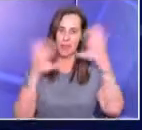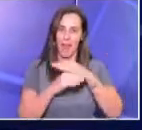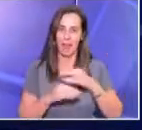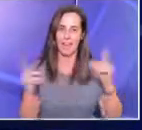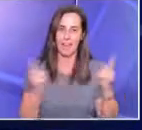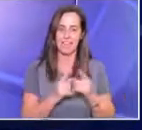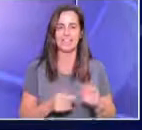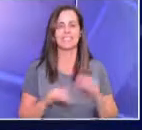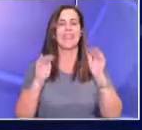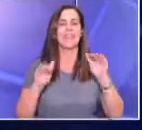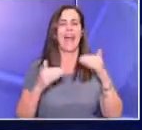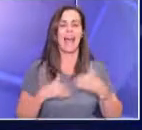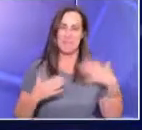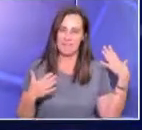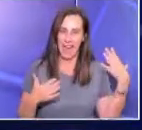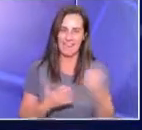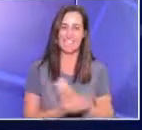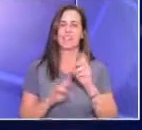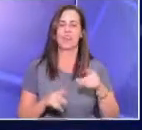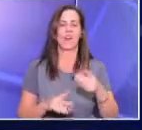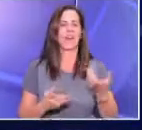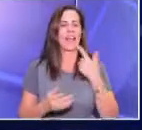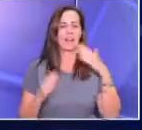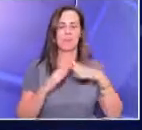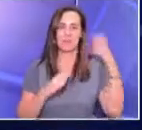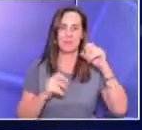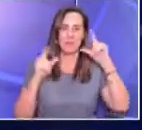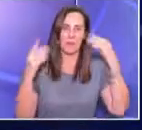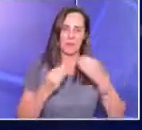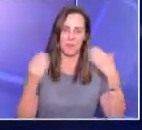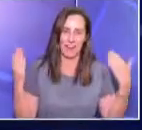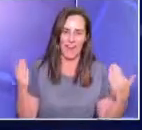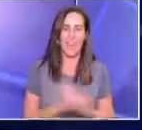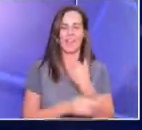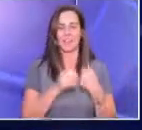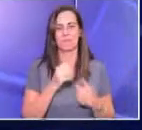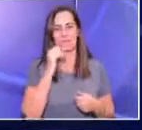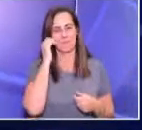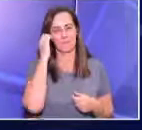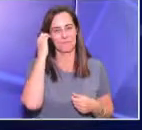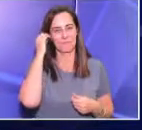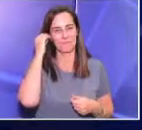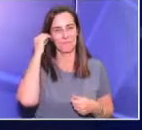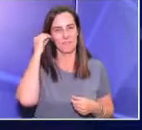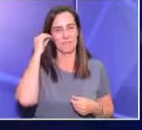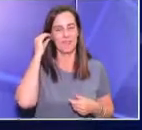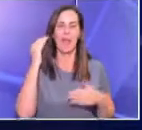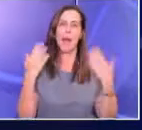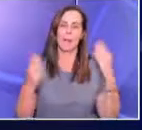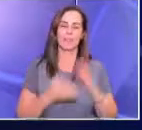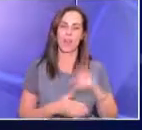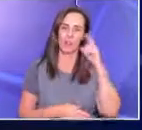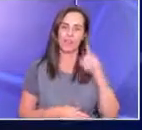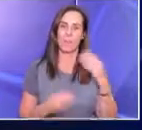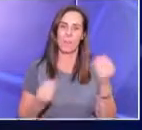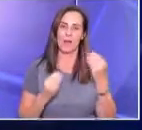יותר קצר הלילה מהלילה למש? אתה יכול לאחל לי בהצלחה, אתה יכול להעיר בית שמש, היא מתעוררת למשהו חדש. אמן. אמן, תודה רבה. אני